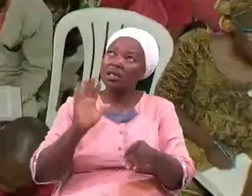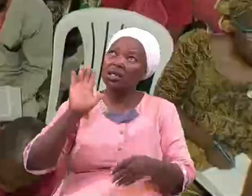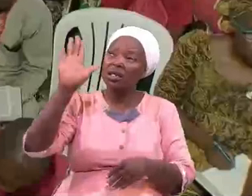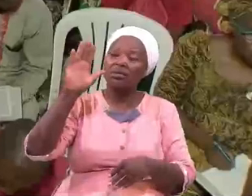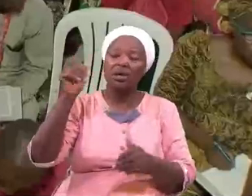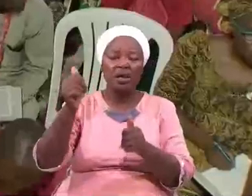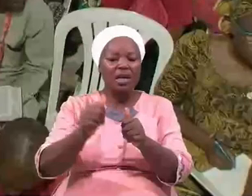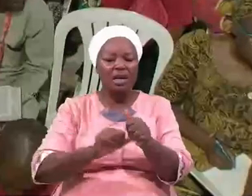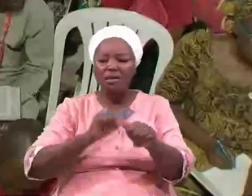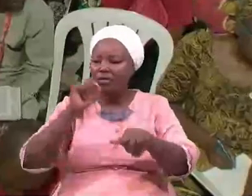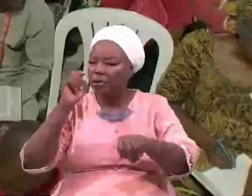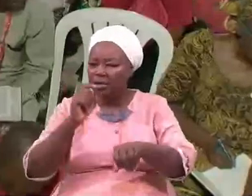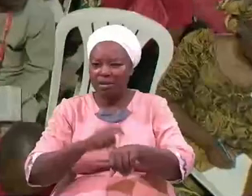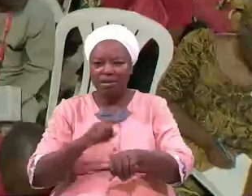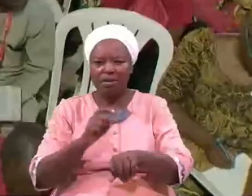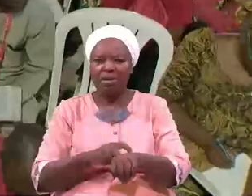Psaume 62,